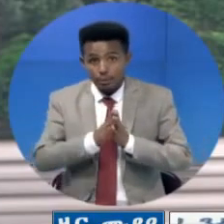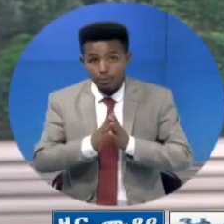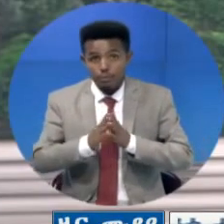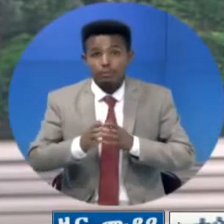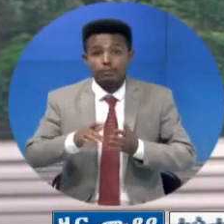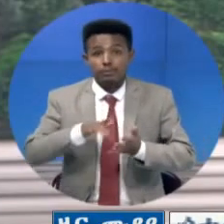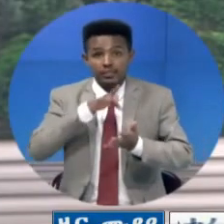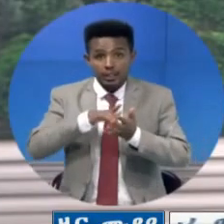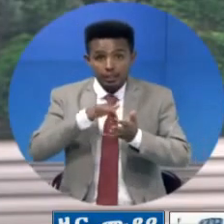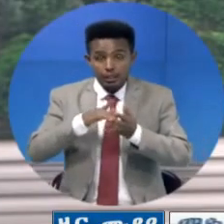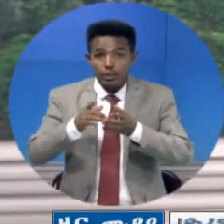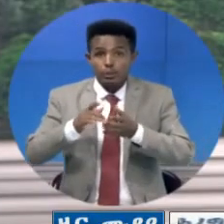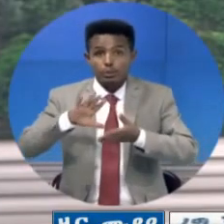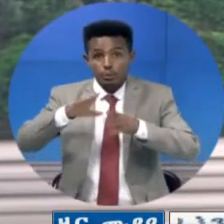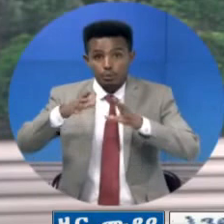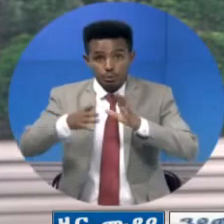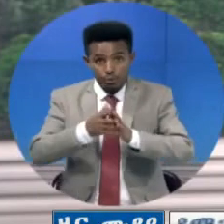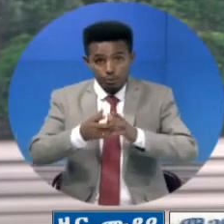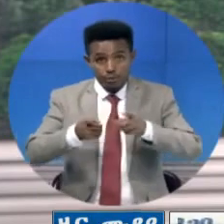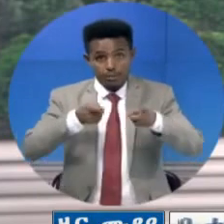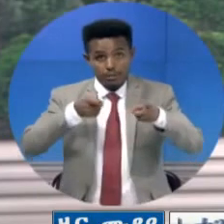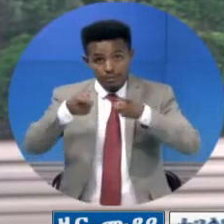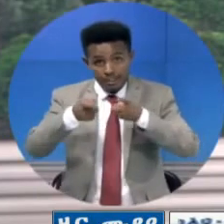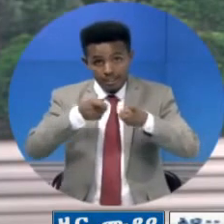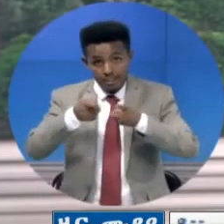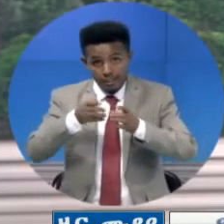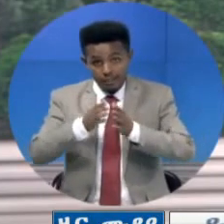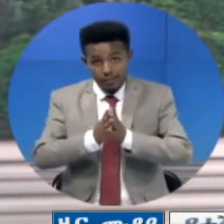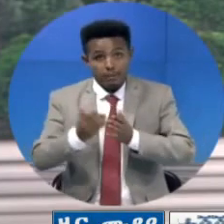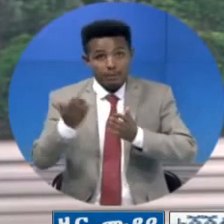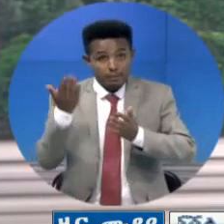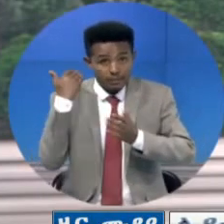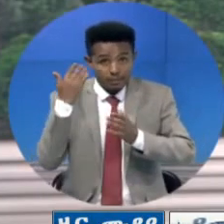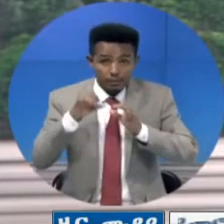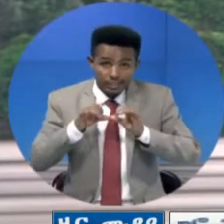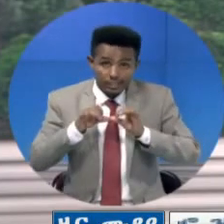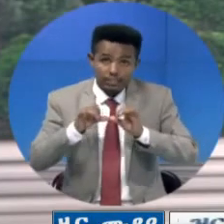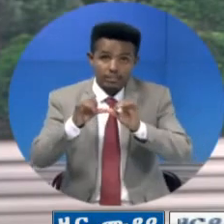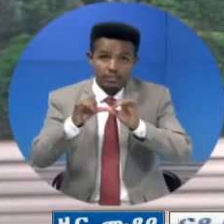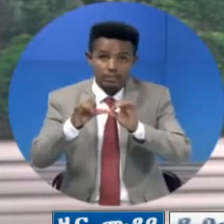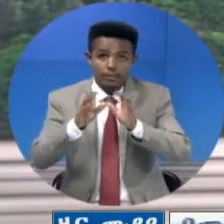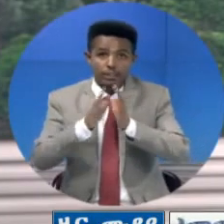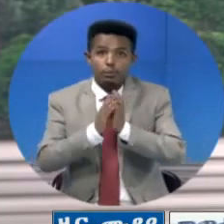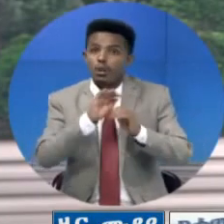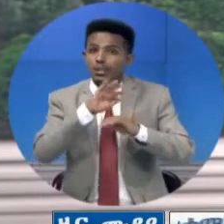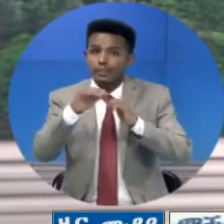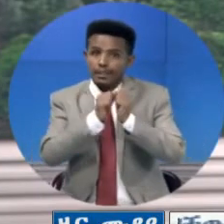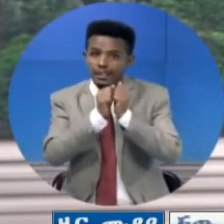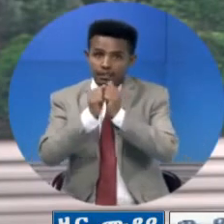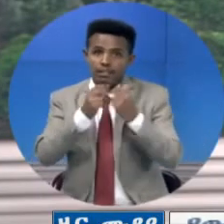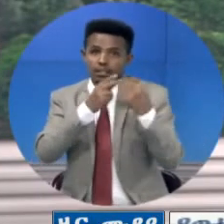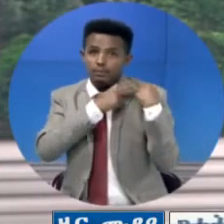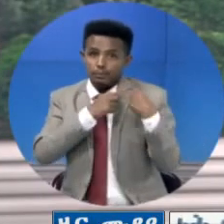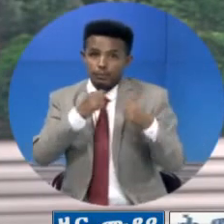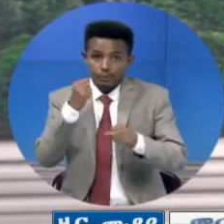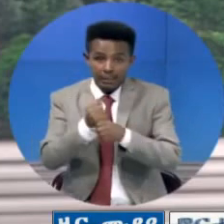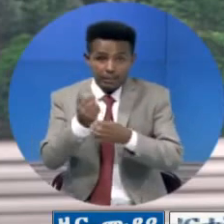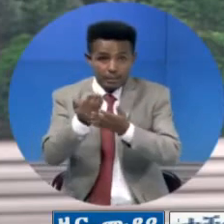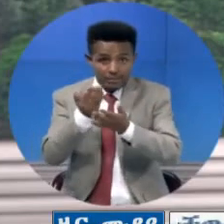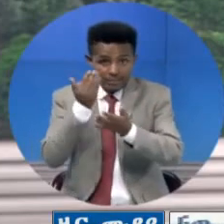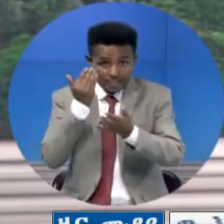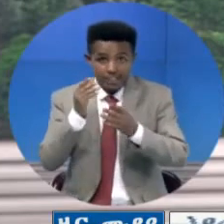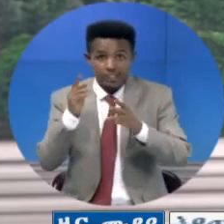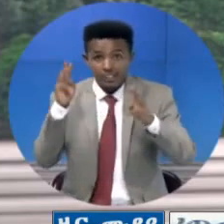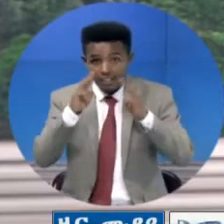መኮንን አሁን ያለውን አንጻራዊ ሰላም ይበልጥ ዘላቂ እንዲሆን ለማድረግ ሁላችንም ኃላፊነት ወስደን ልንሰራ ይገባል ብለዋል። ከዚህ በፊት ችግር